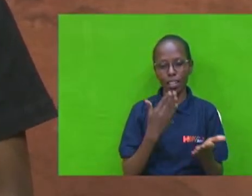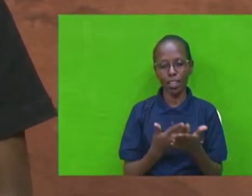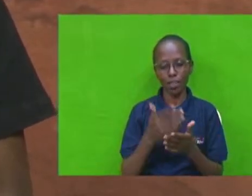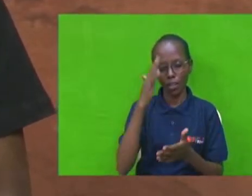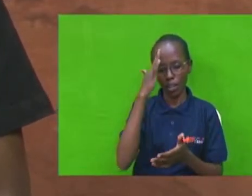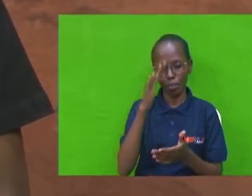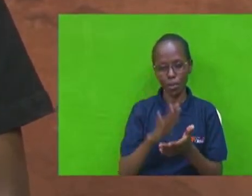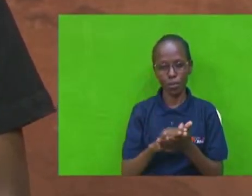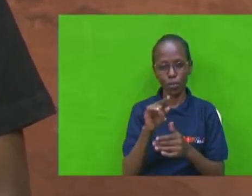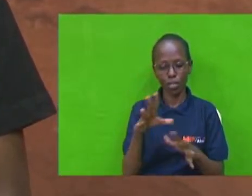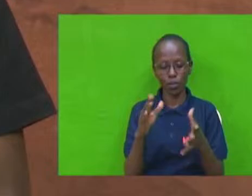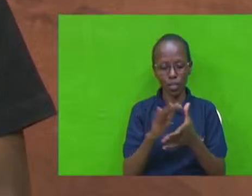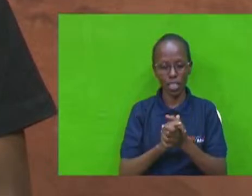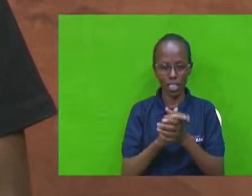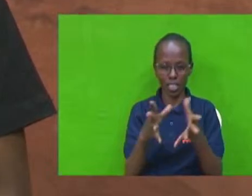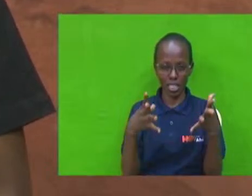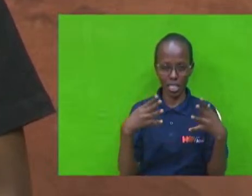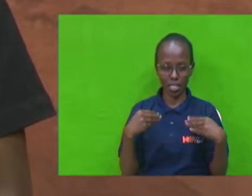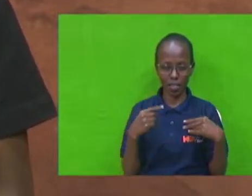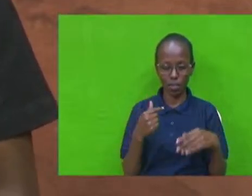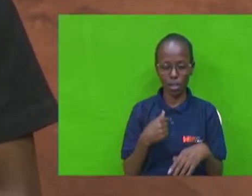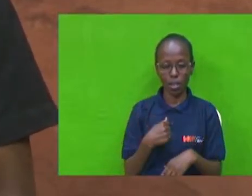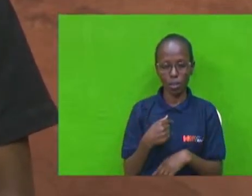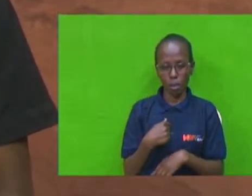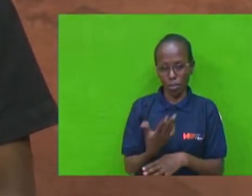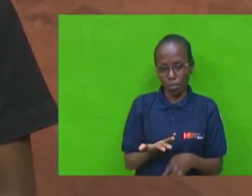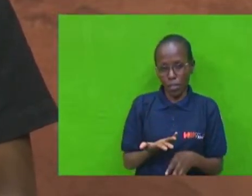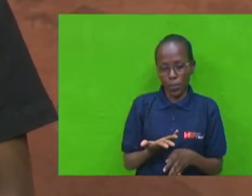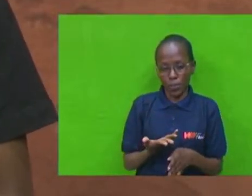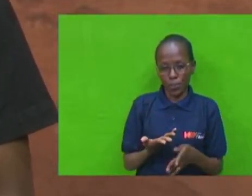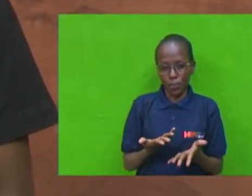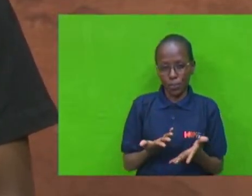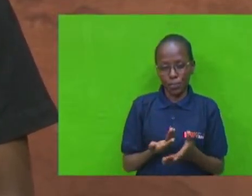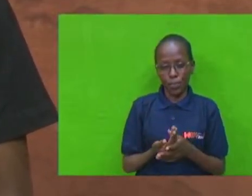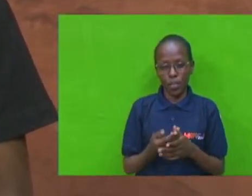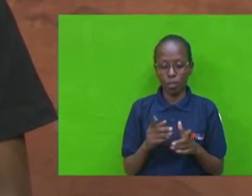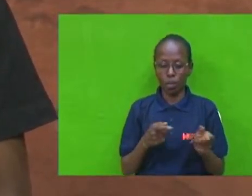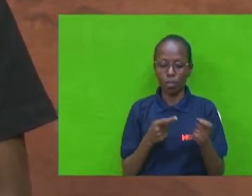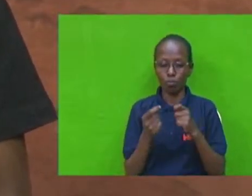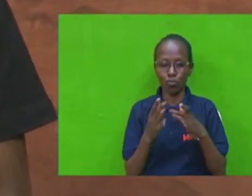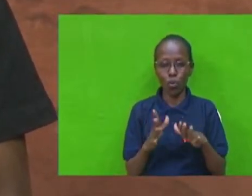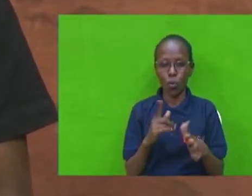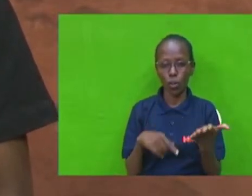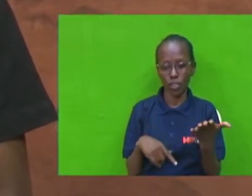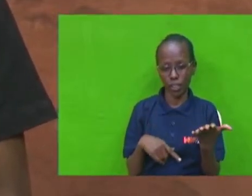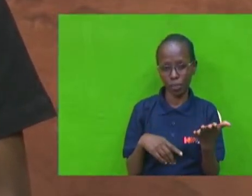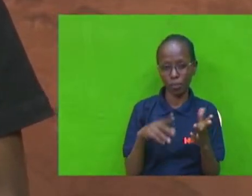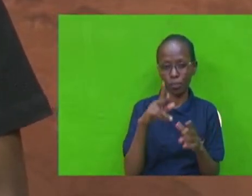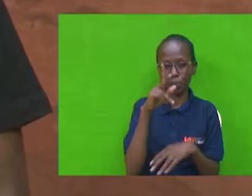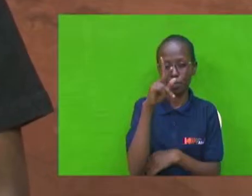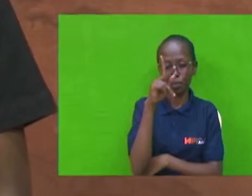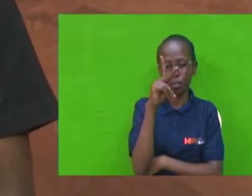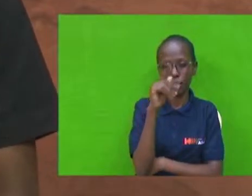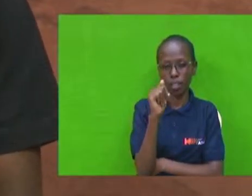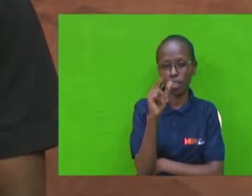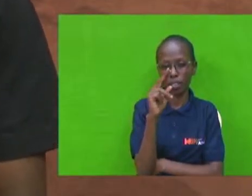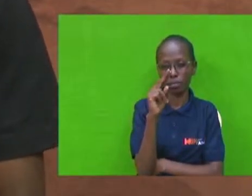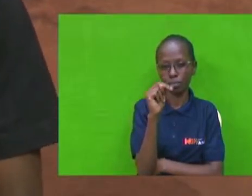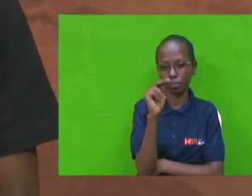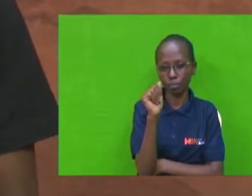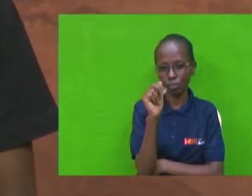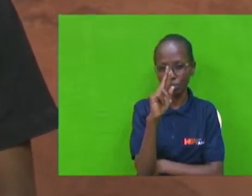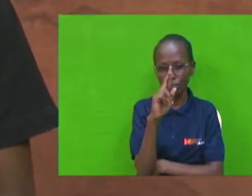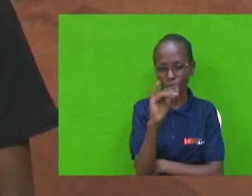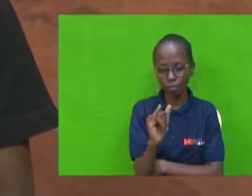umesha salimika. Nami ninakuletea kama mwenyekiti wa zamu wa leo, mwalimu Kanari Zakari karibu. Mwalimu,